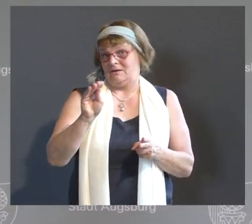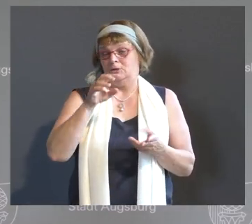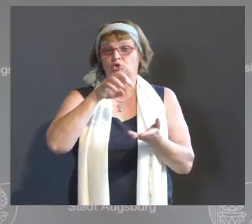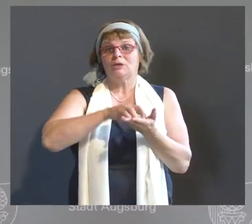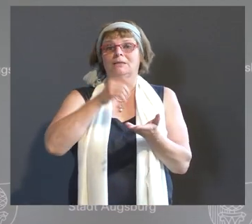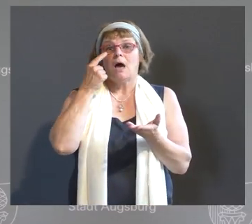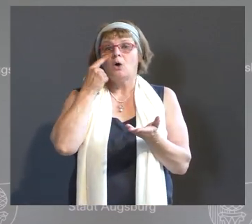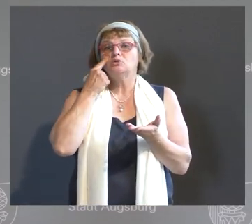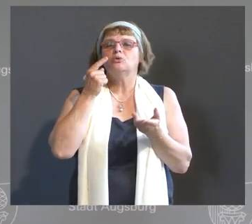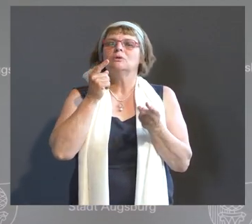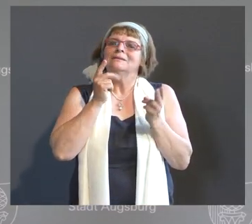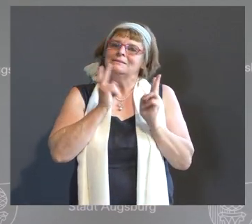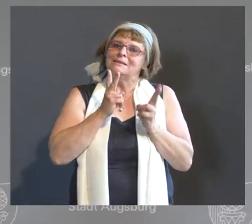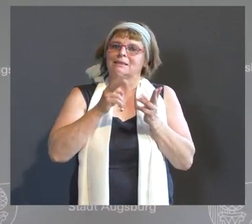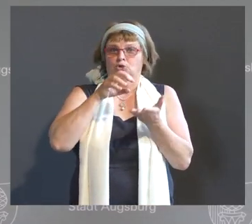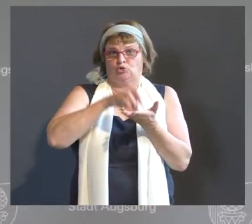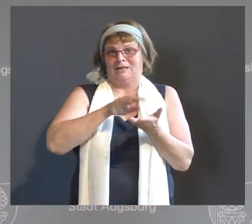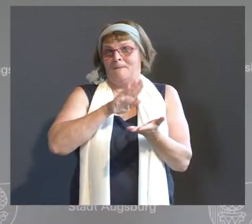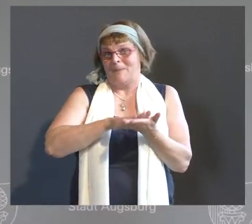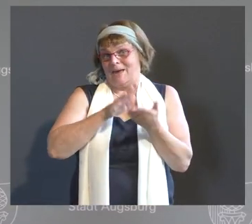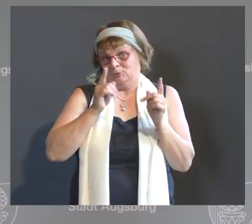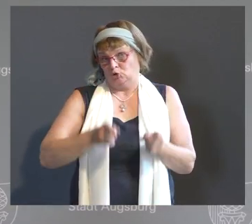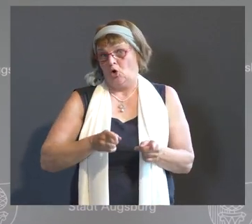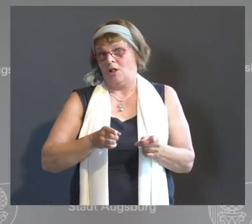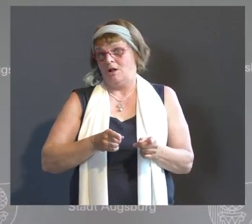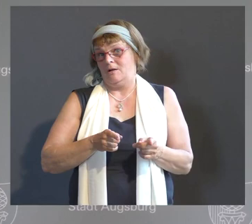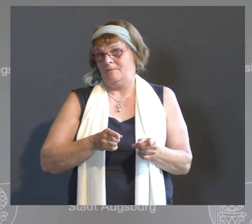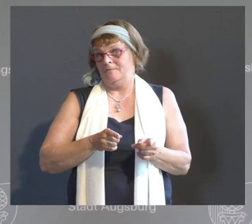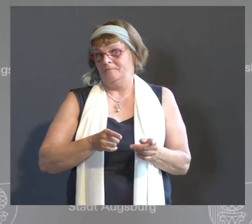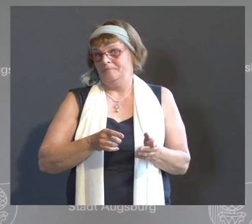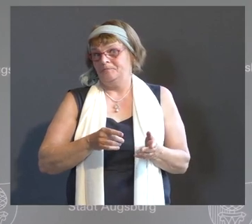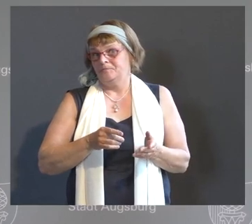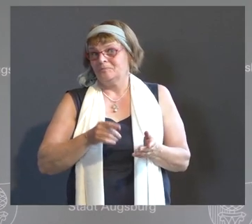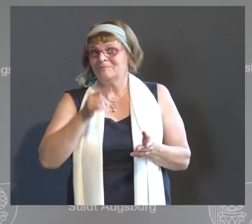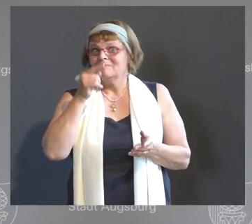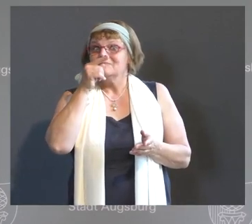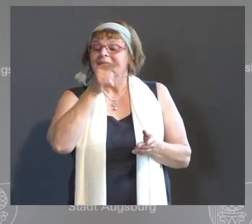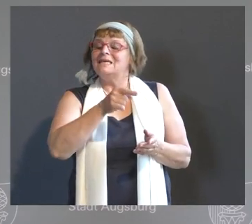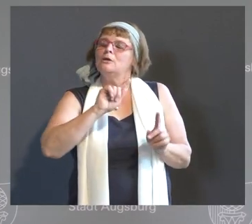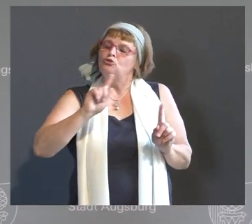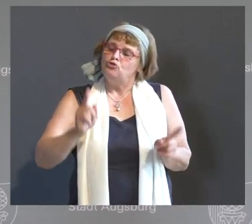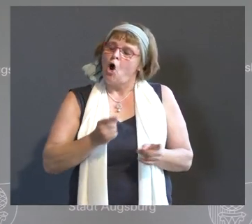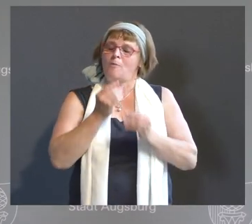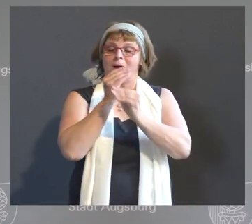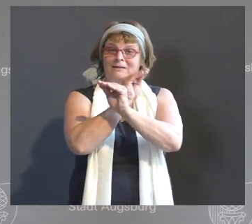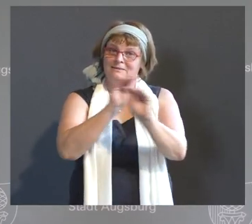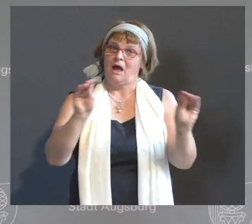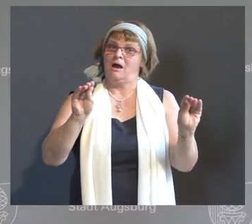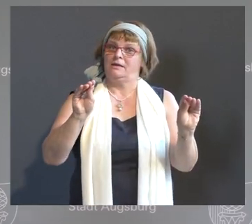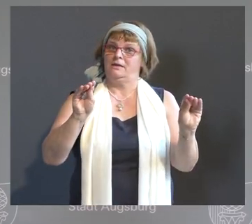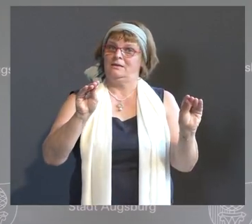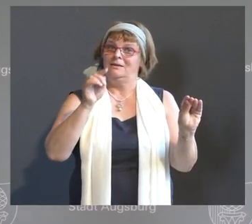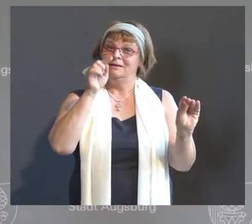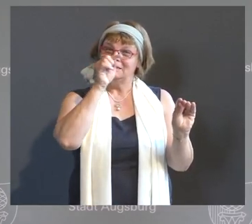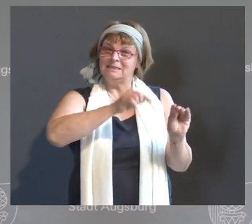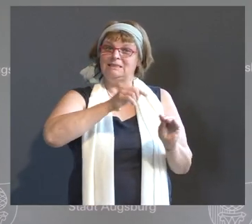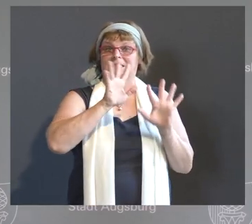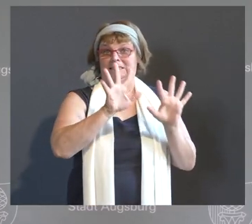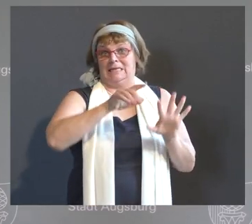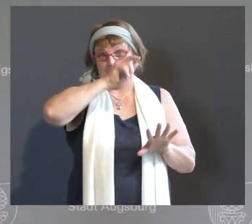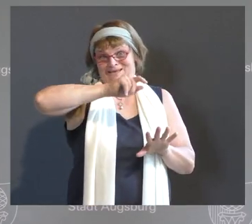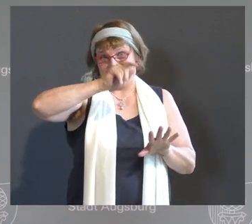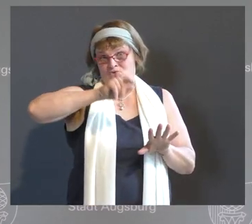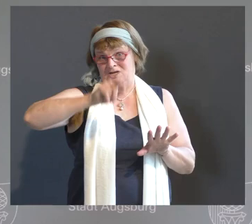arbeiten. Und ich will das betonen, was die Oberbürgermeisterin gesagt hat. Es sind nicht die Fußballfans gewesen. Es waren auch nicht die Leute, die friedlich bis